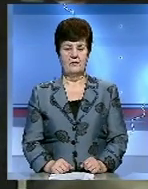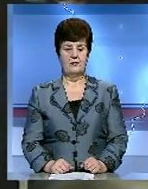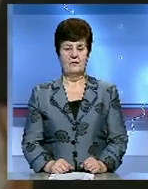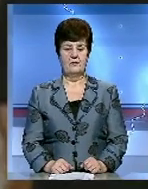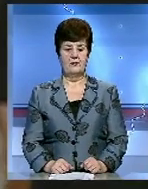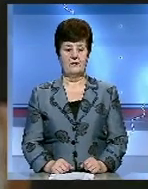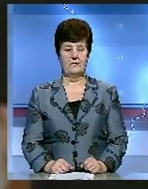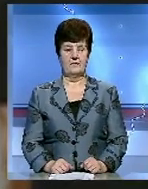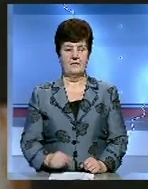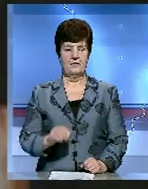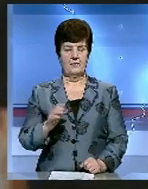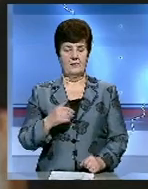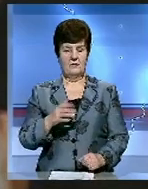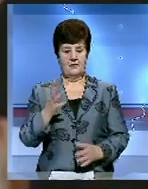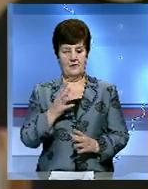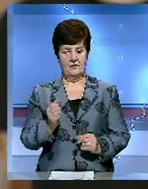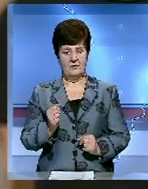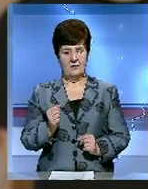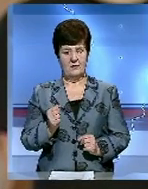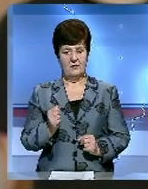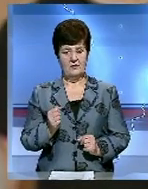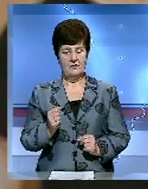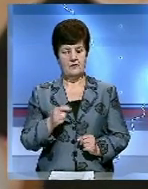E noapte. Stau singură.